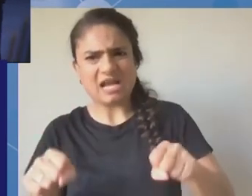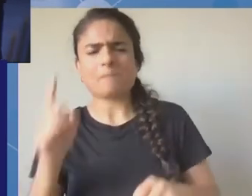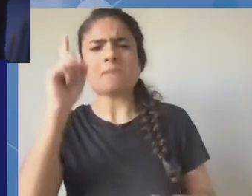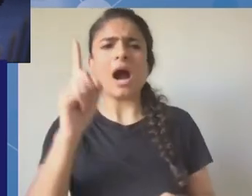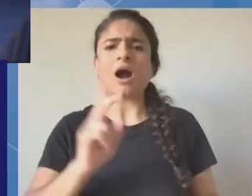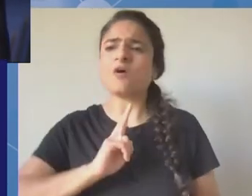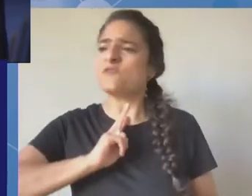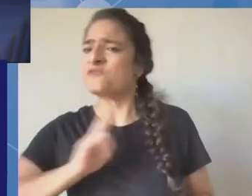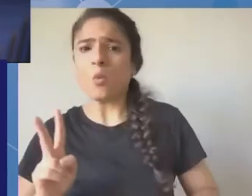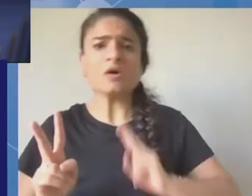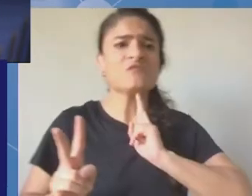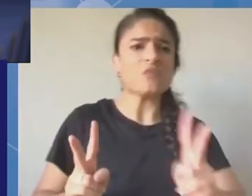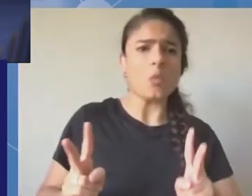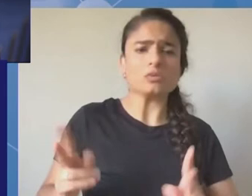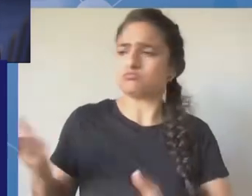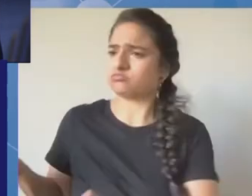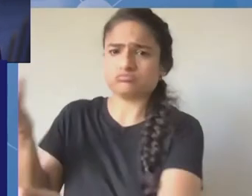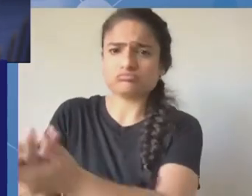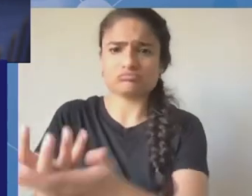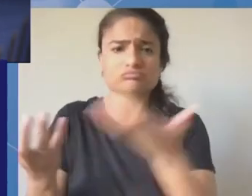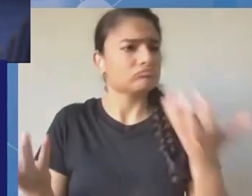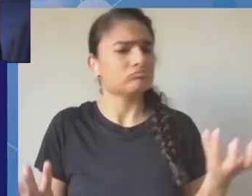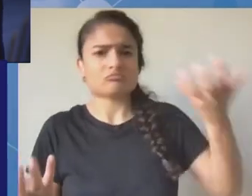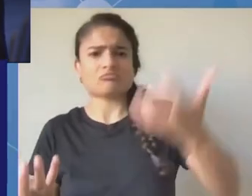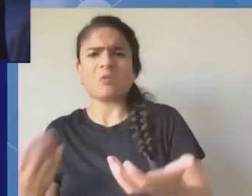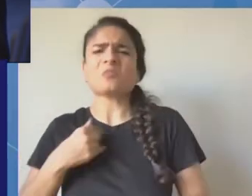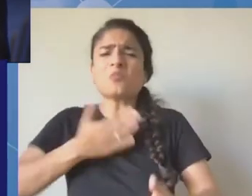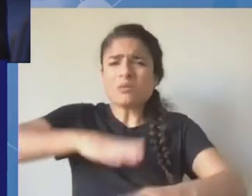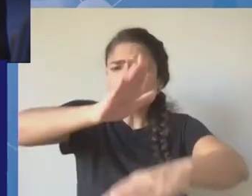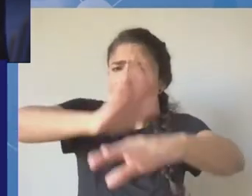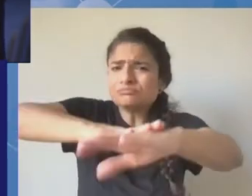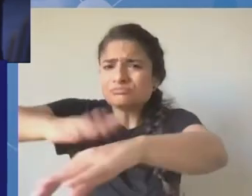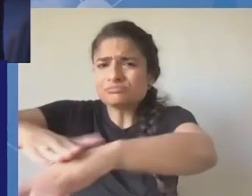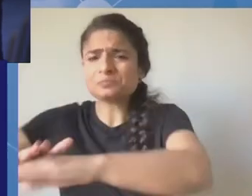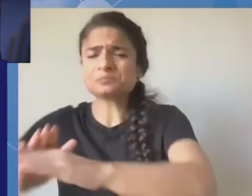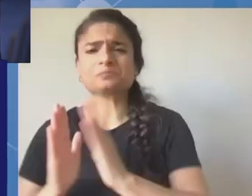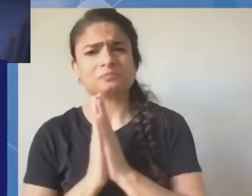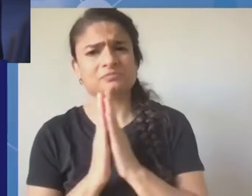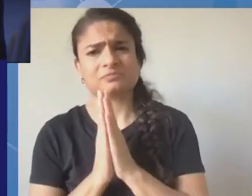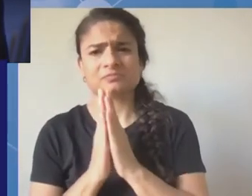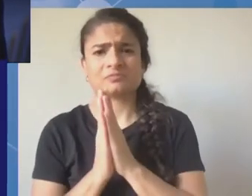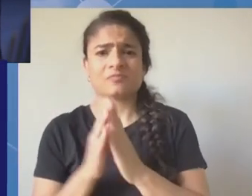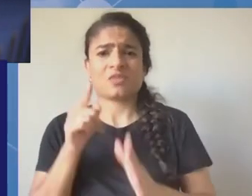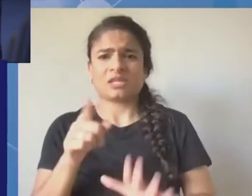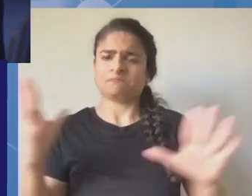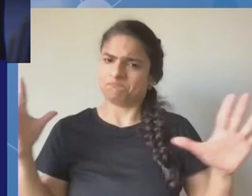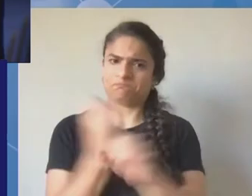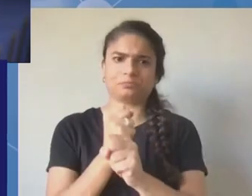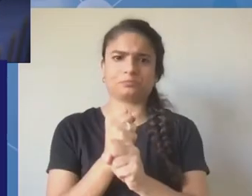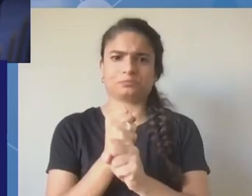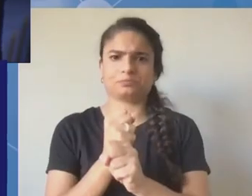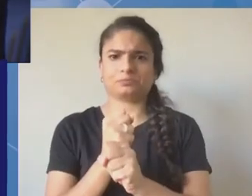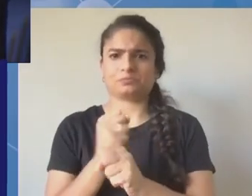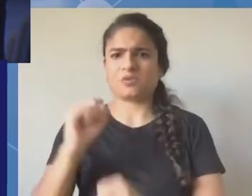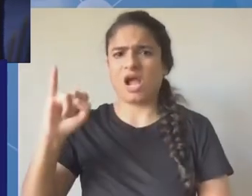有建立一个很好的桥梁，让这些反映的问题能够传达到法令法官